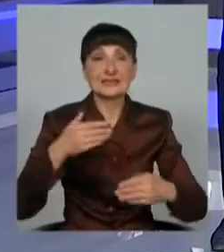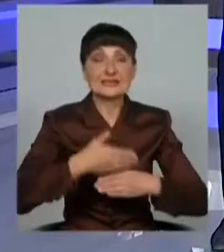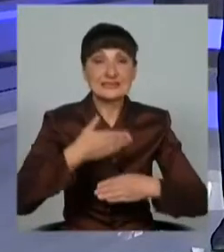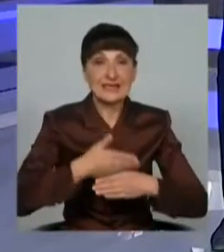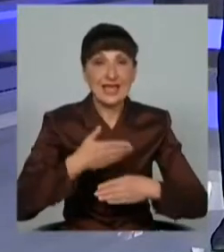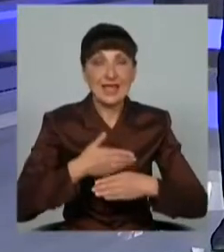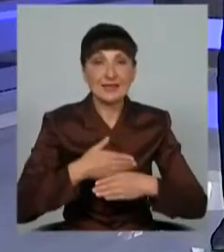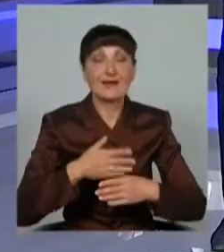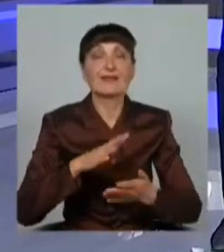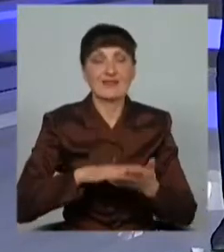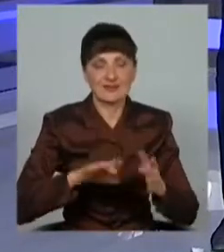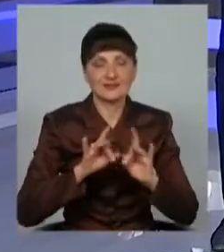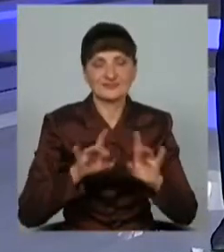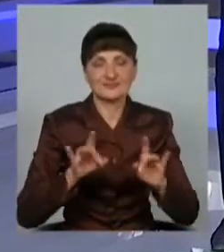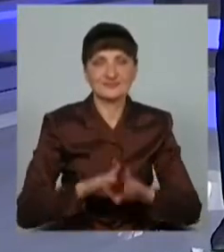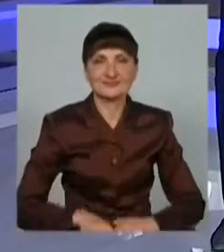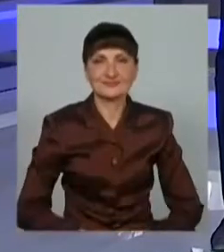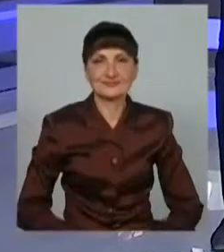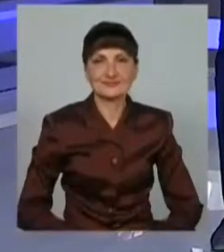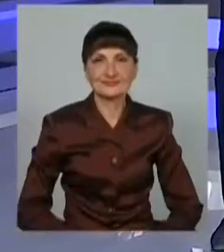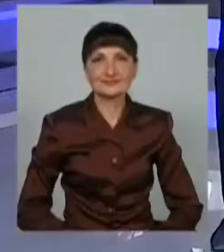ее кулисами материал Айданы Нураш.